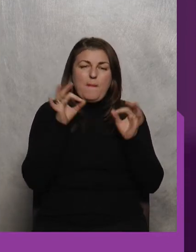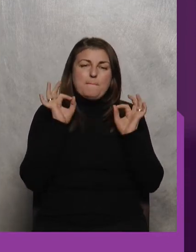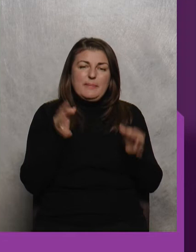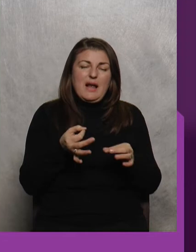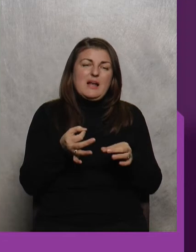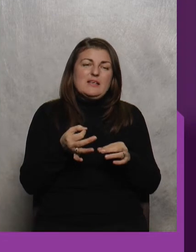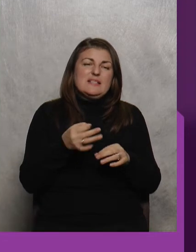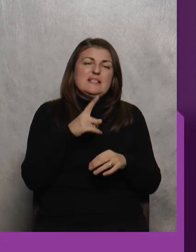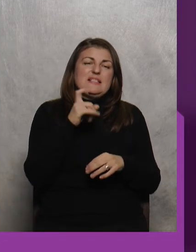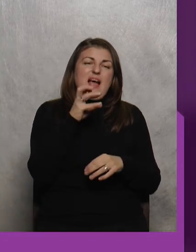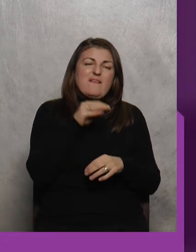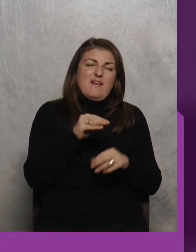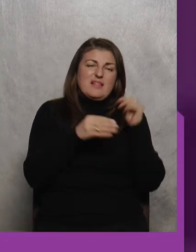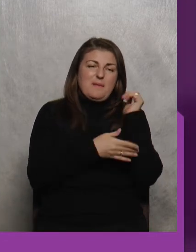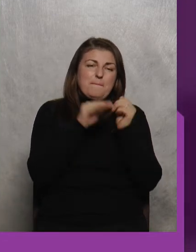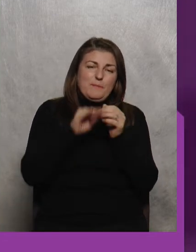правильно захвати,